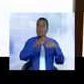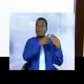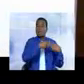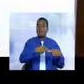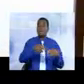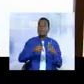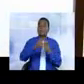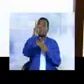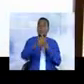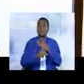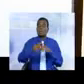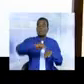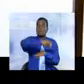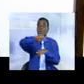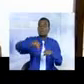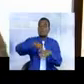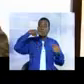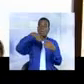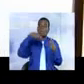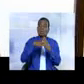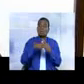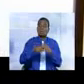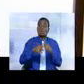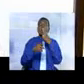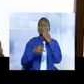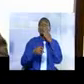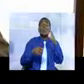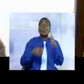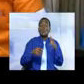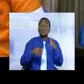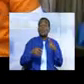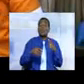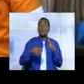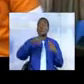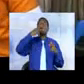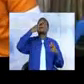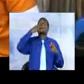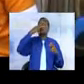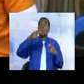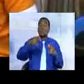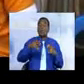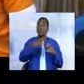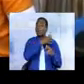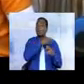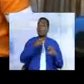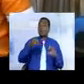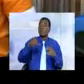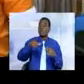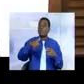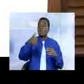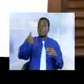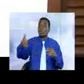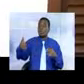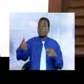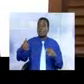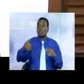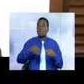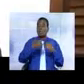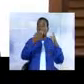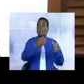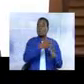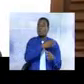coordination du programme national de lutte contre le tabagisme, l'alcoolisme, la toxicomanie et les autres addictions